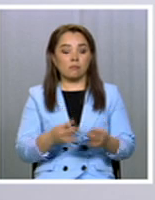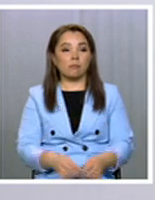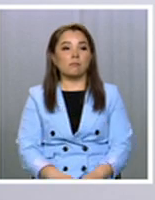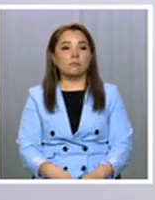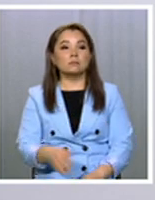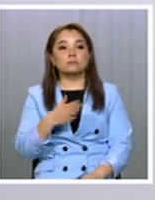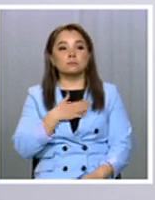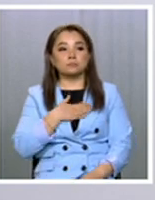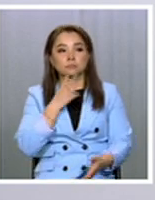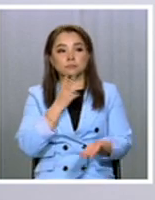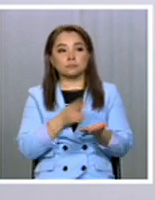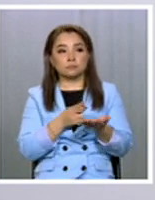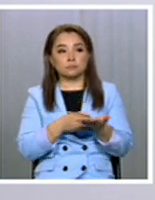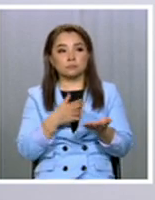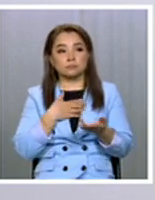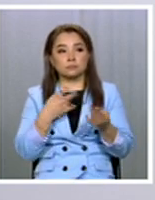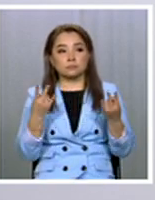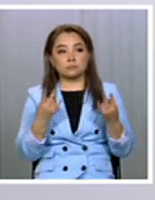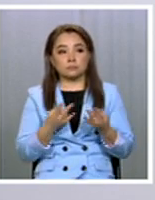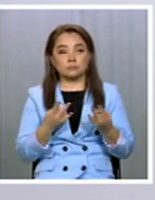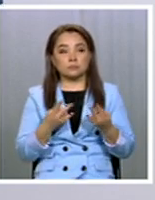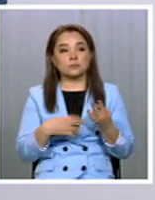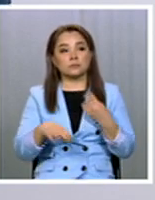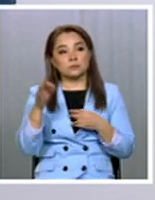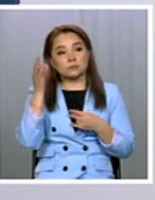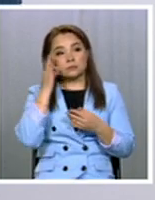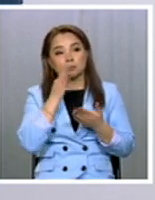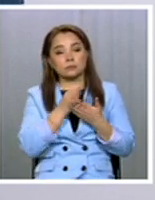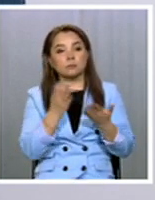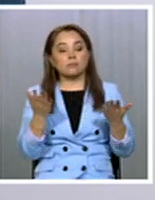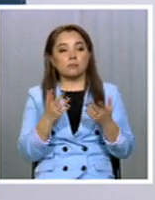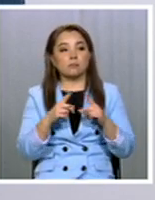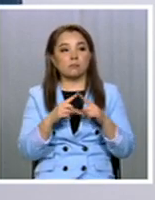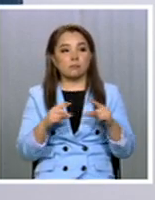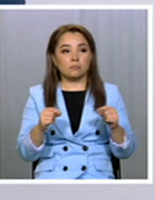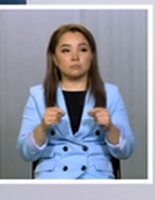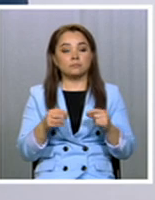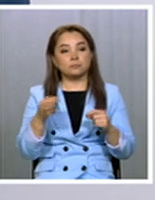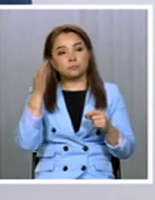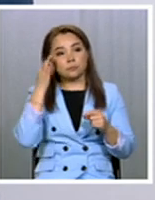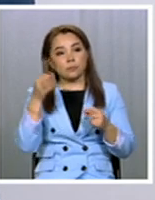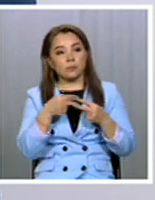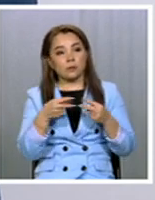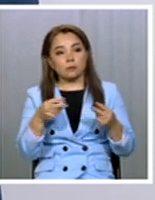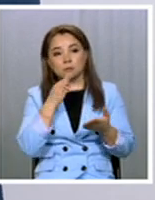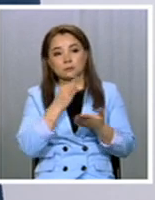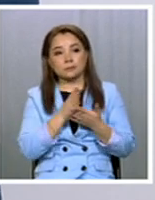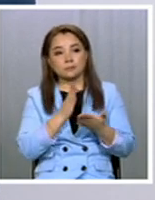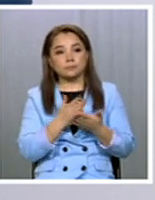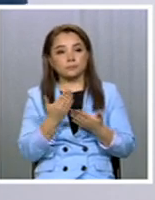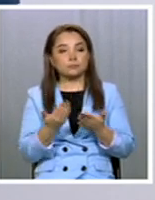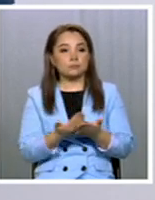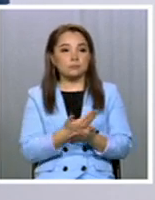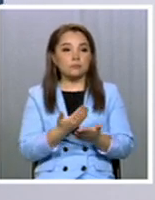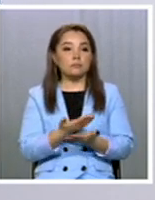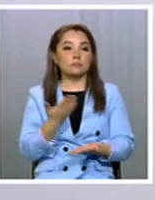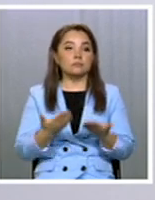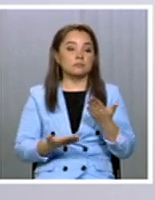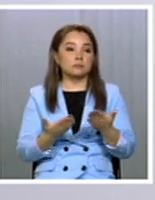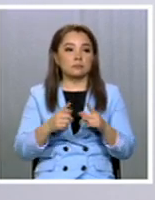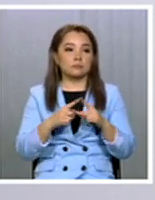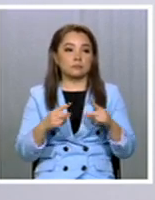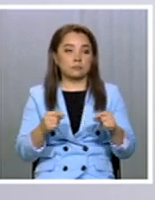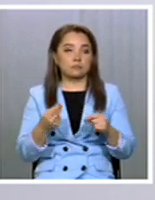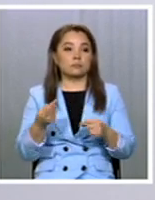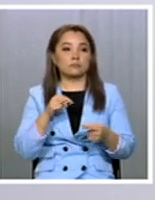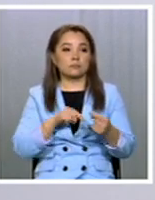қалай дәлелдейміз? Ол үшін есімізге түсірейік, қандай үшбұрыш тең бүйірлі деп аталатын еді. Егер үшбұрыштың екі қабырғасы тең